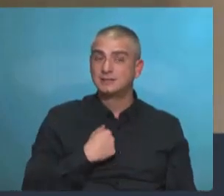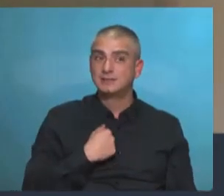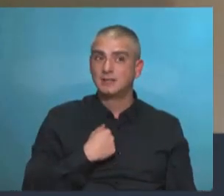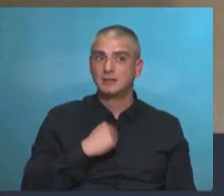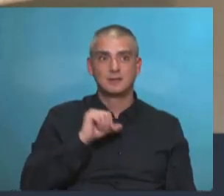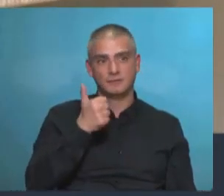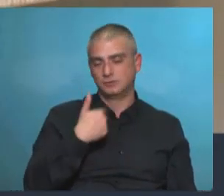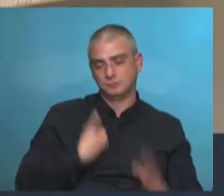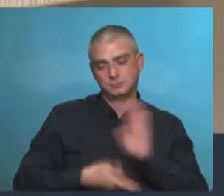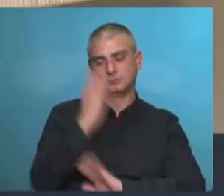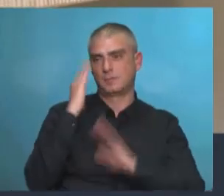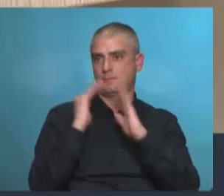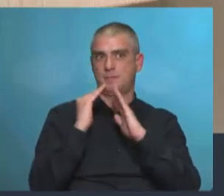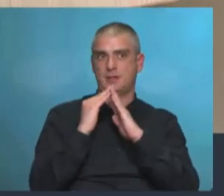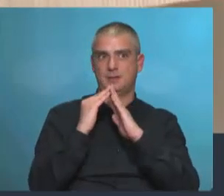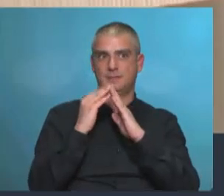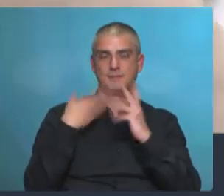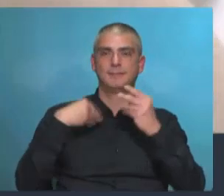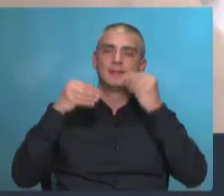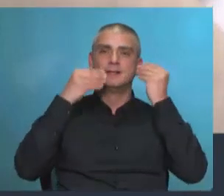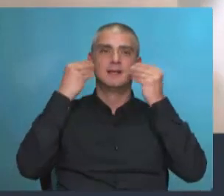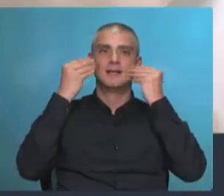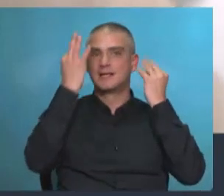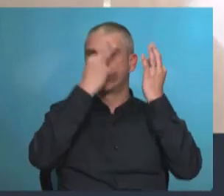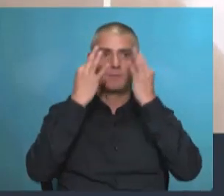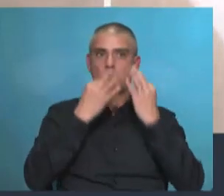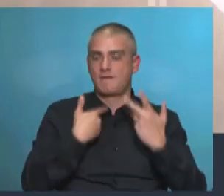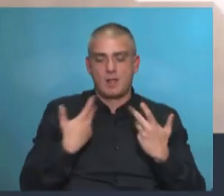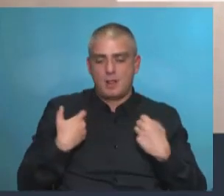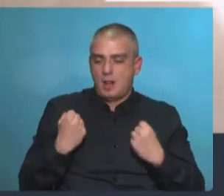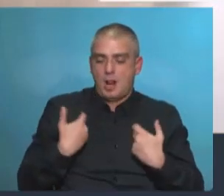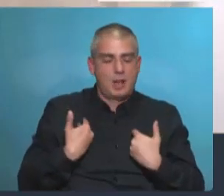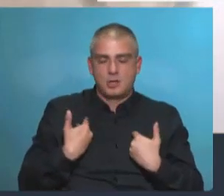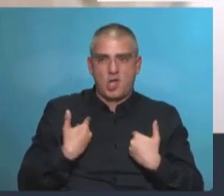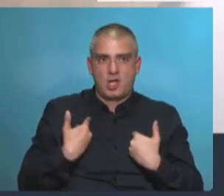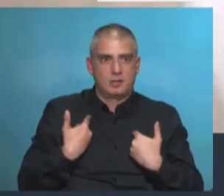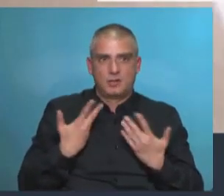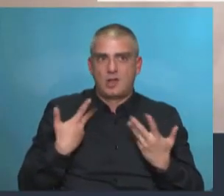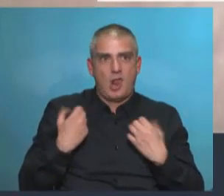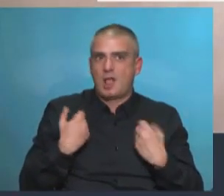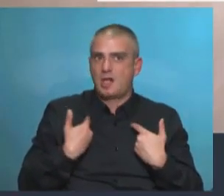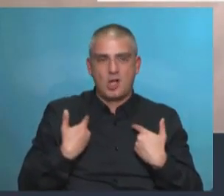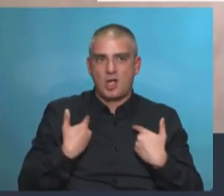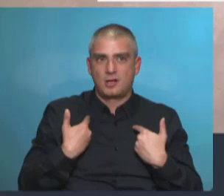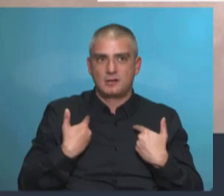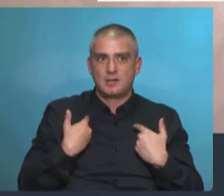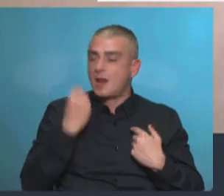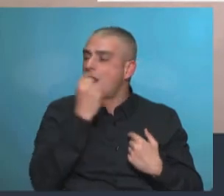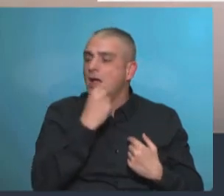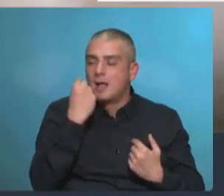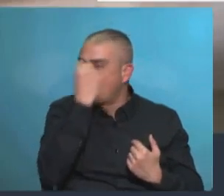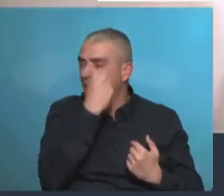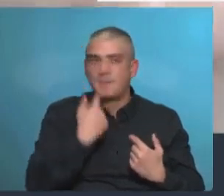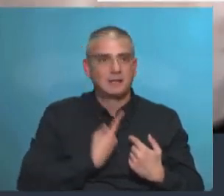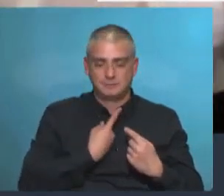שרציתי כל הזמן לצאת מהבית זה לשים על האיפור, אבל לא היו לי כוחות לעשות את זה. פשוט לא היו לי כוחות, כאילו לאפר את עצמי אפילו, להחזיק